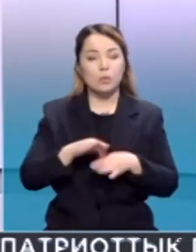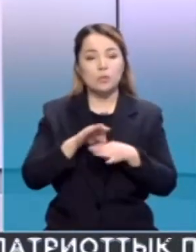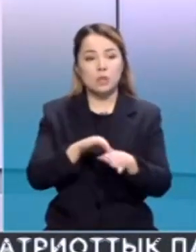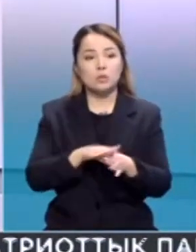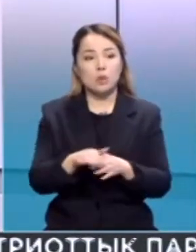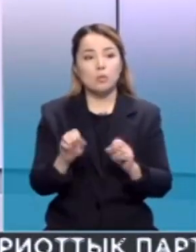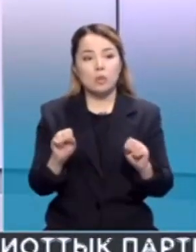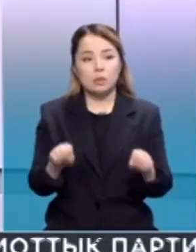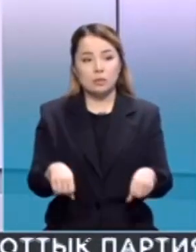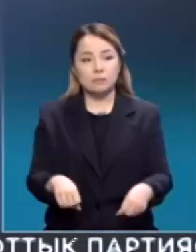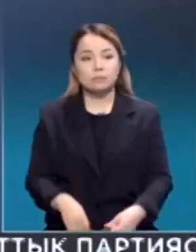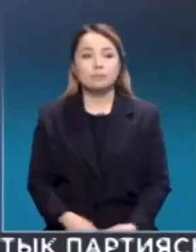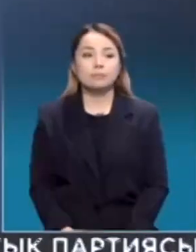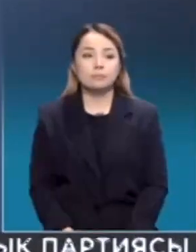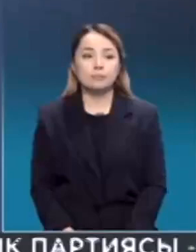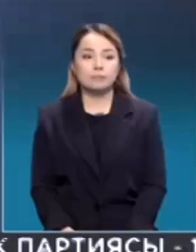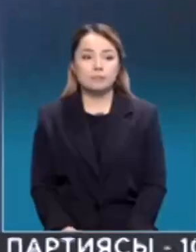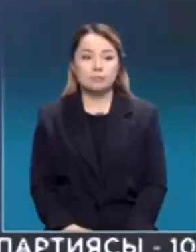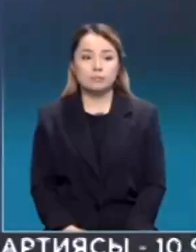болады.